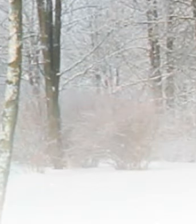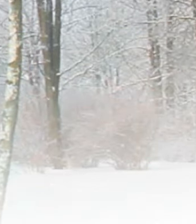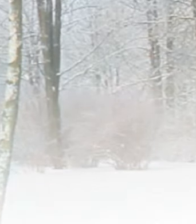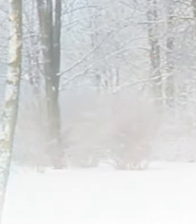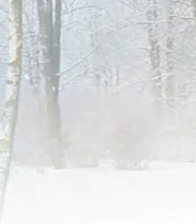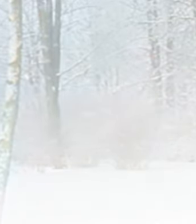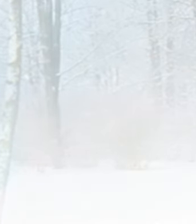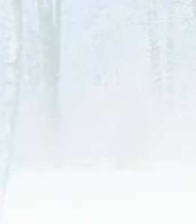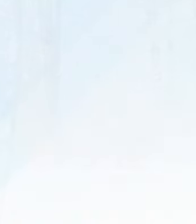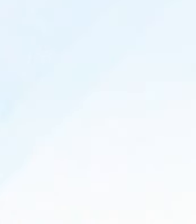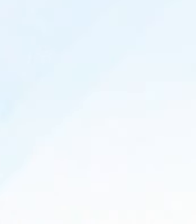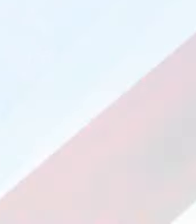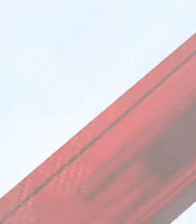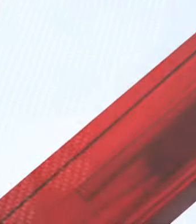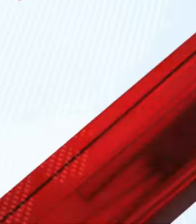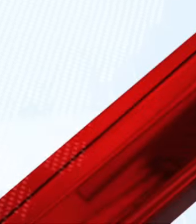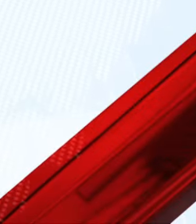-48 хвілін.